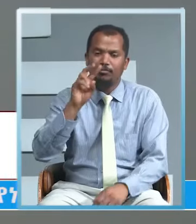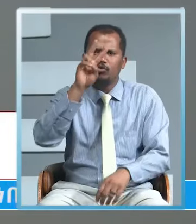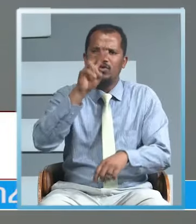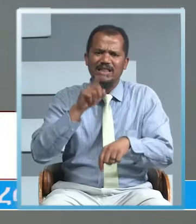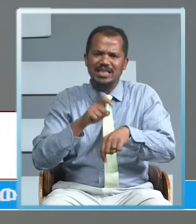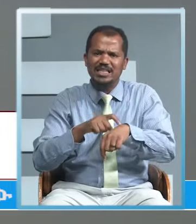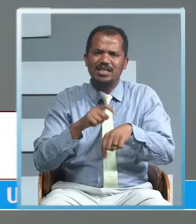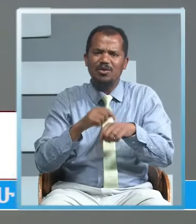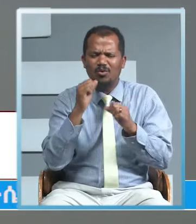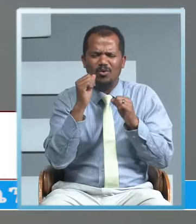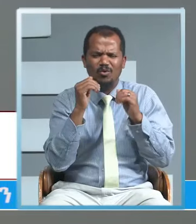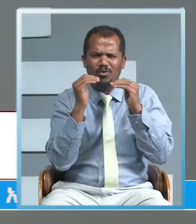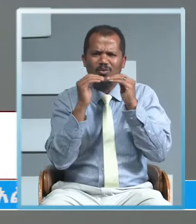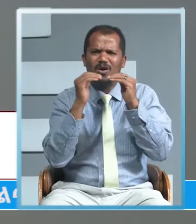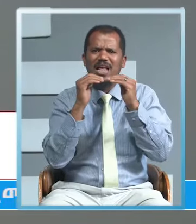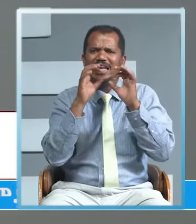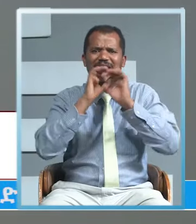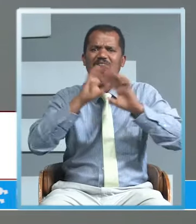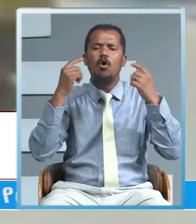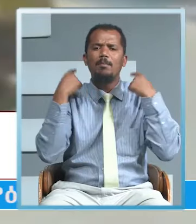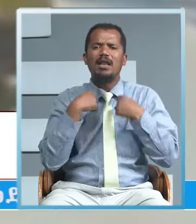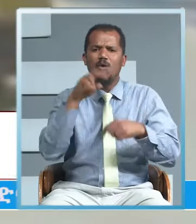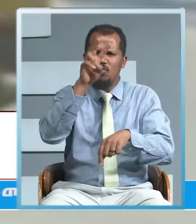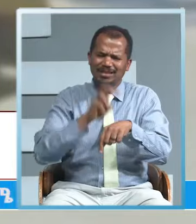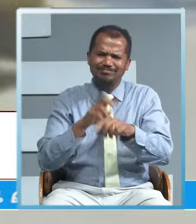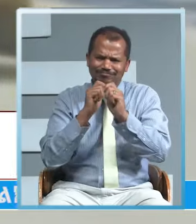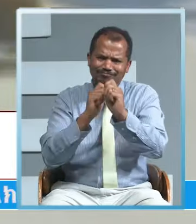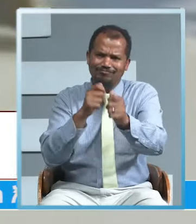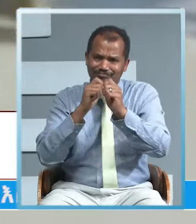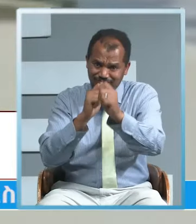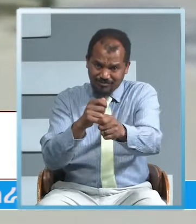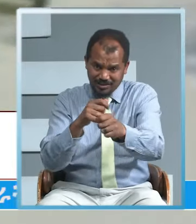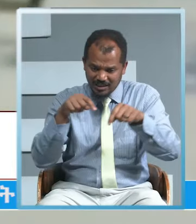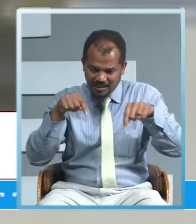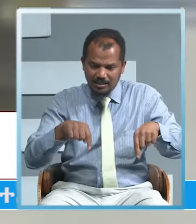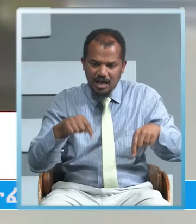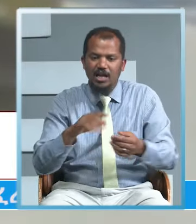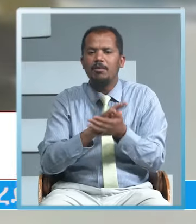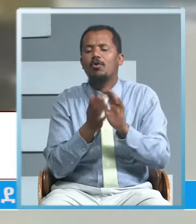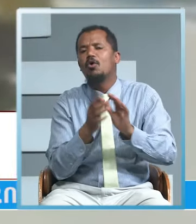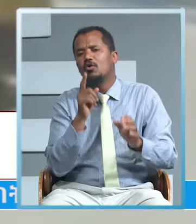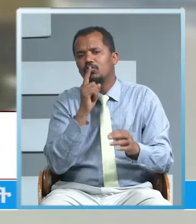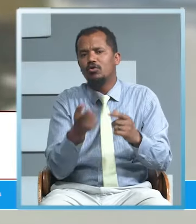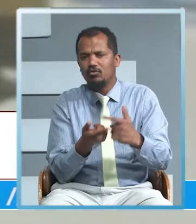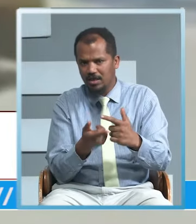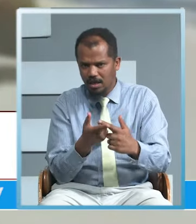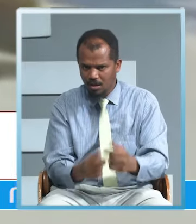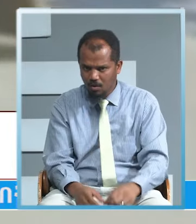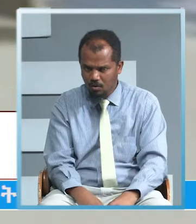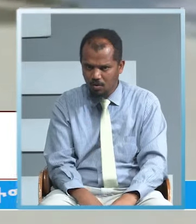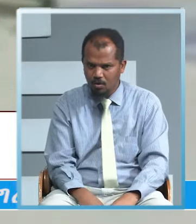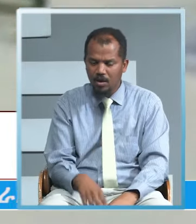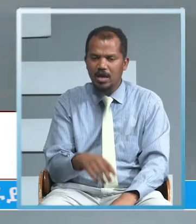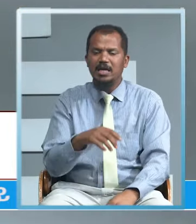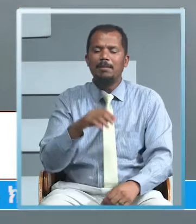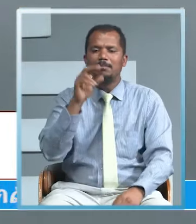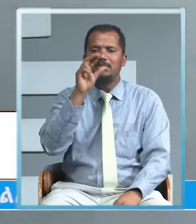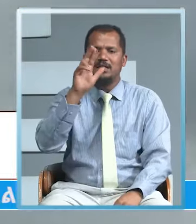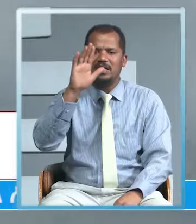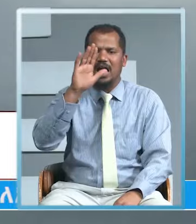ሁለት ጊዜ ወደር የሌለው የጀግና ሜዳ የተሸላሚ መሆናቸው ታሪክ የተገለጠው ዛሬ መሆኑ ነው። ሁለተኛው